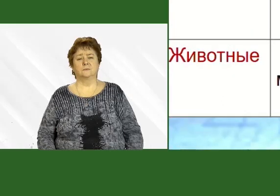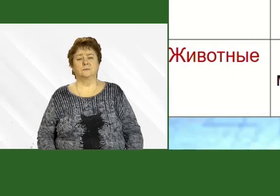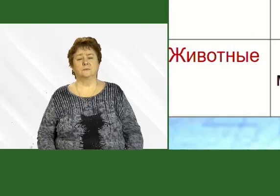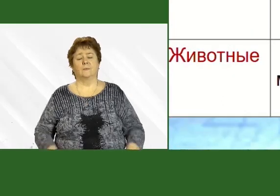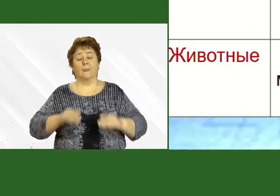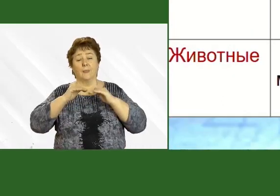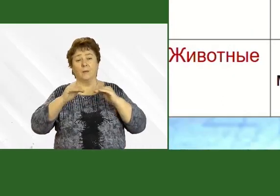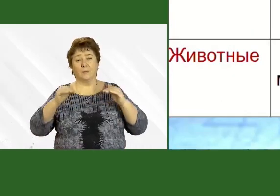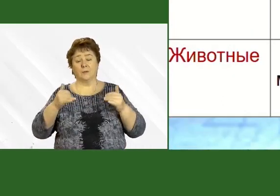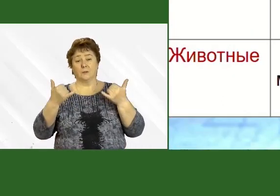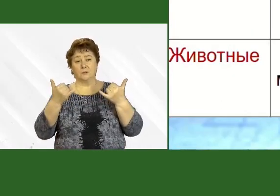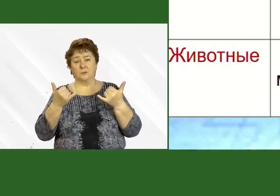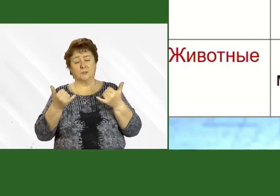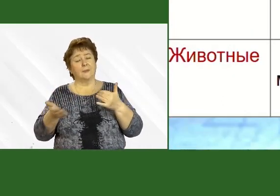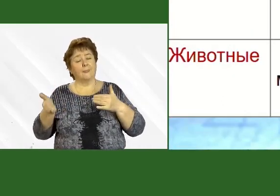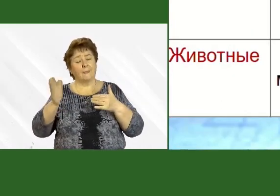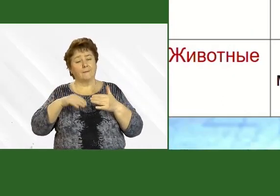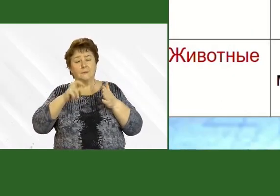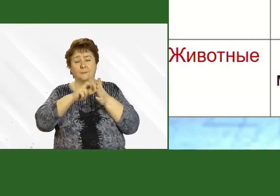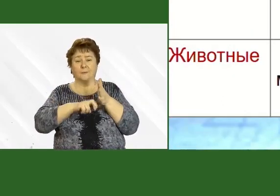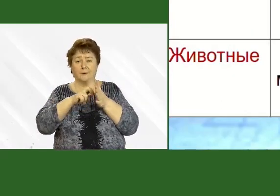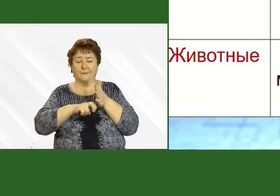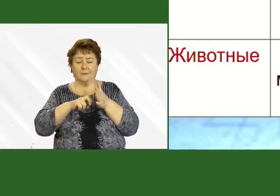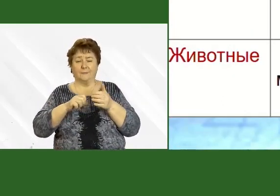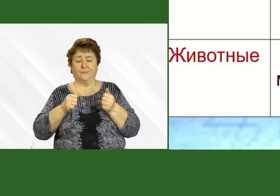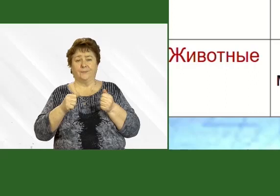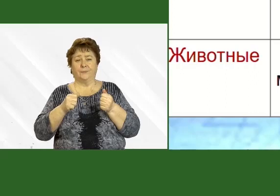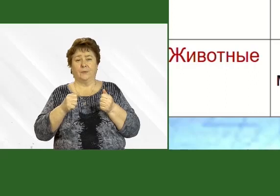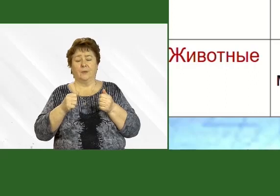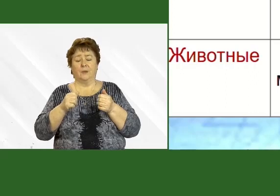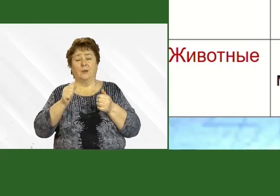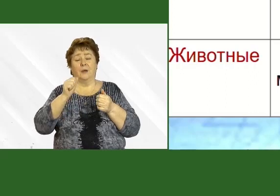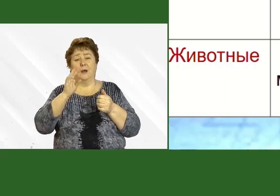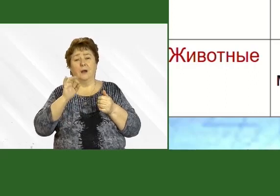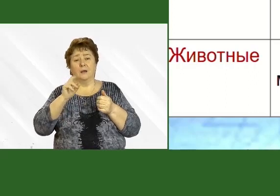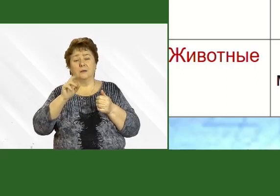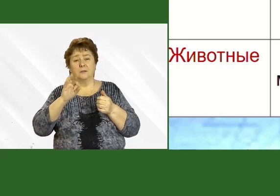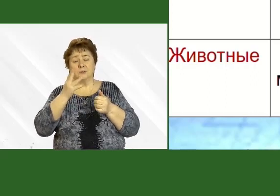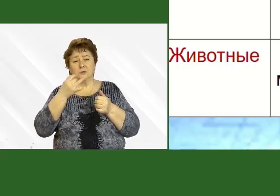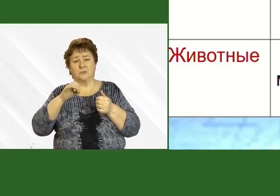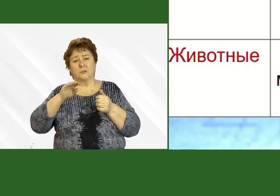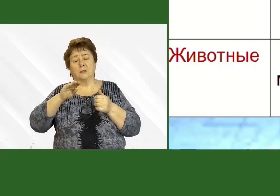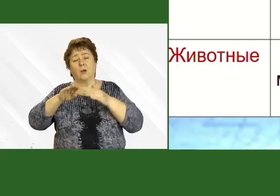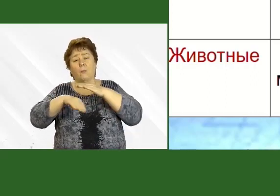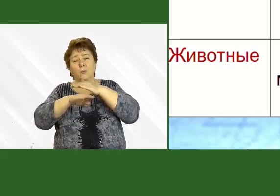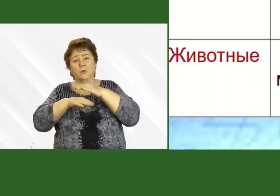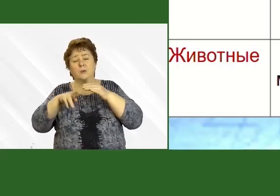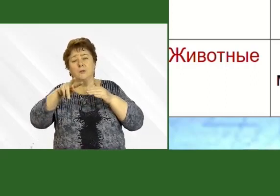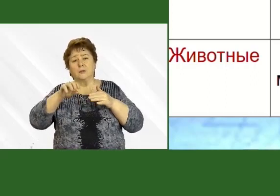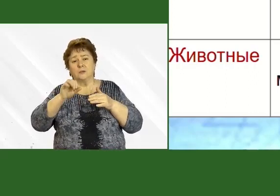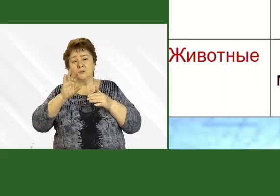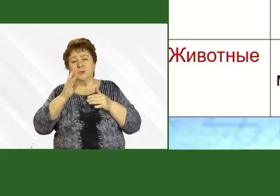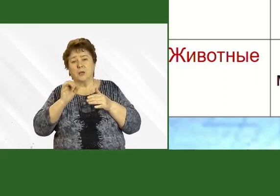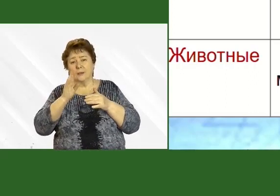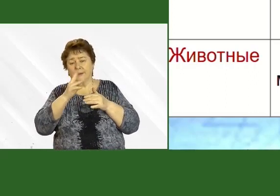ребята а теперь давайте проверим арктические пустыни лишайники